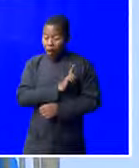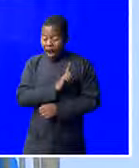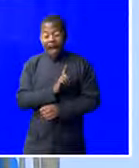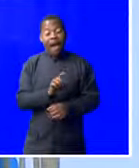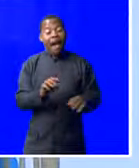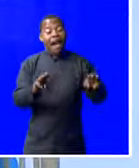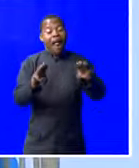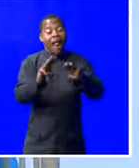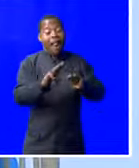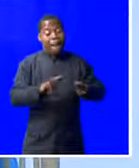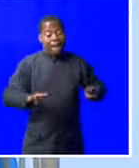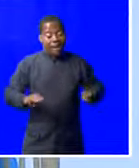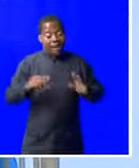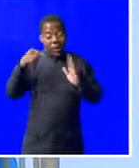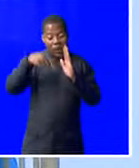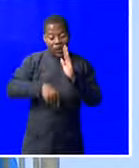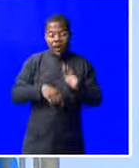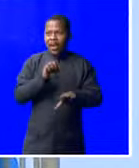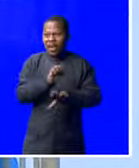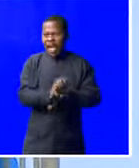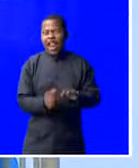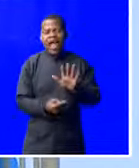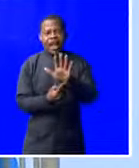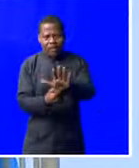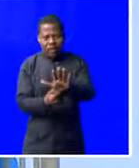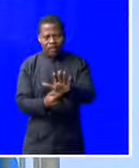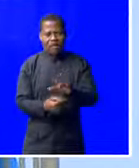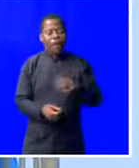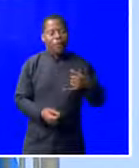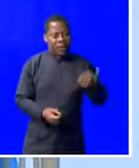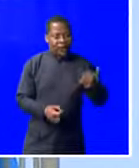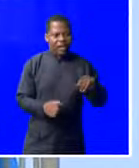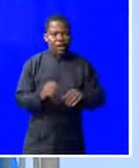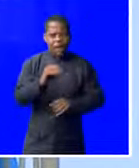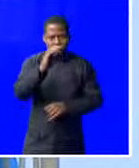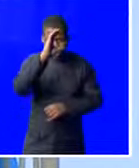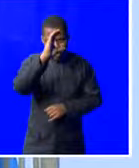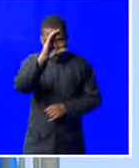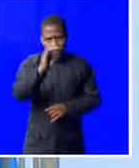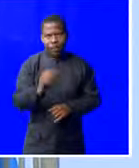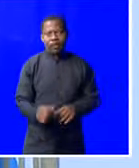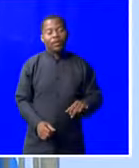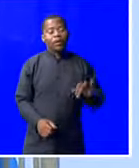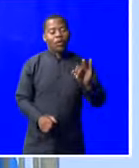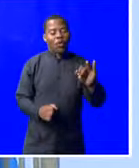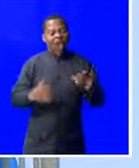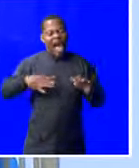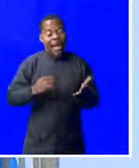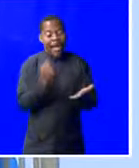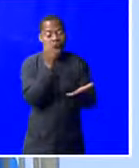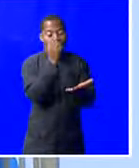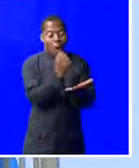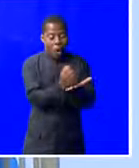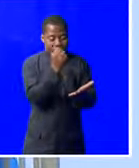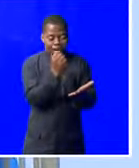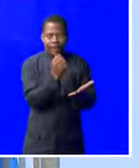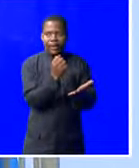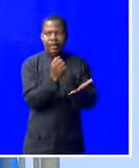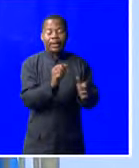tilamangweni kubobabe tiphindze tenyuke tiye emahhovisini latside